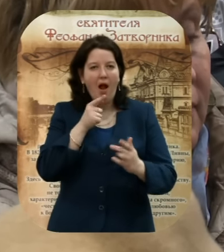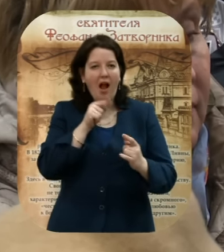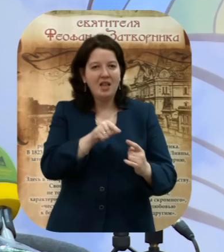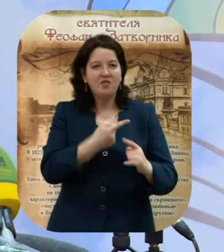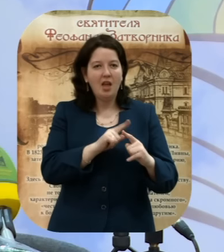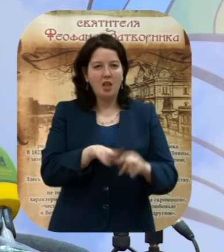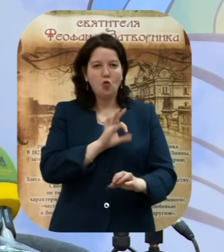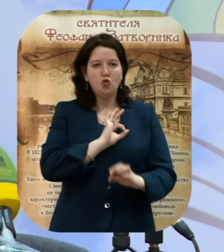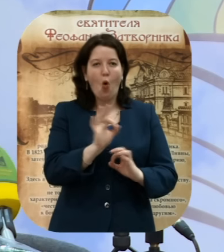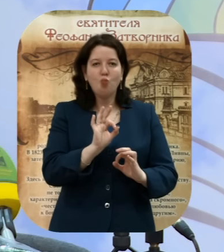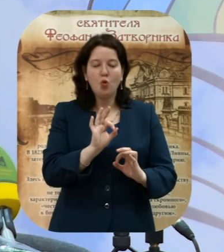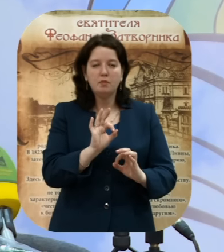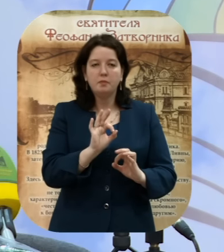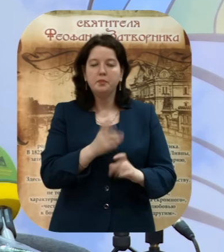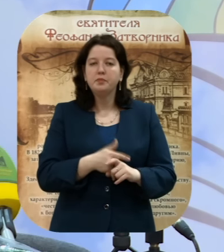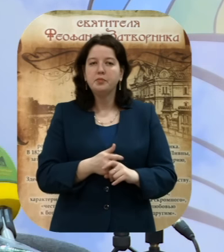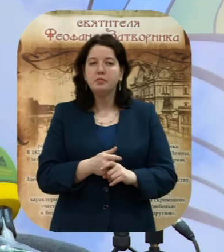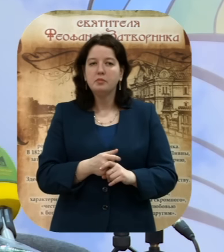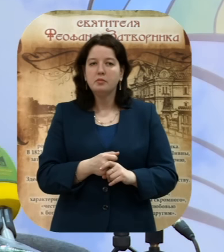норму.